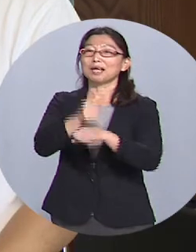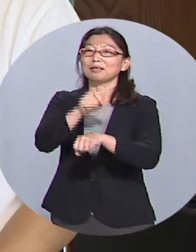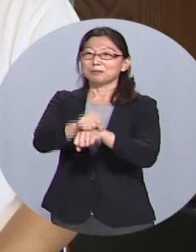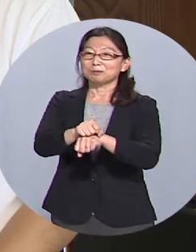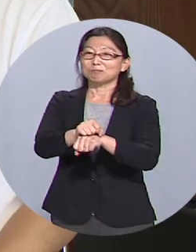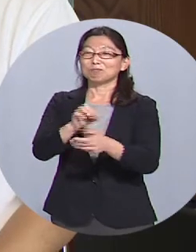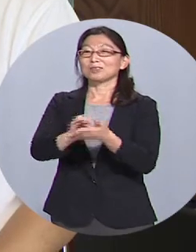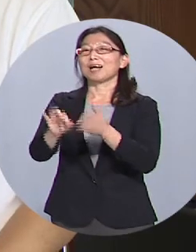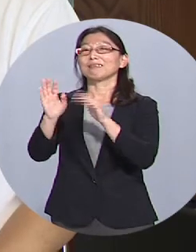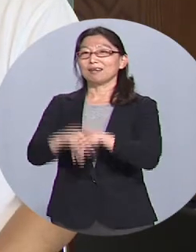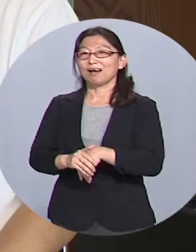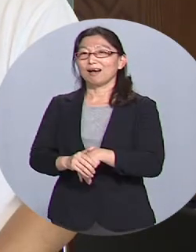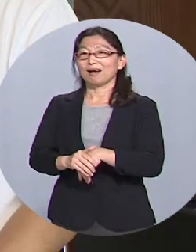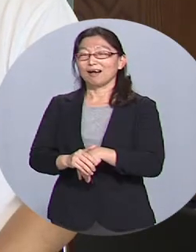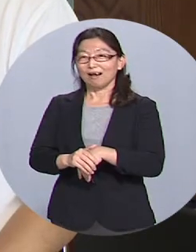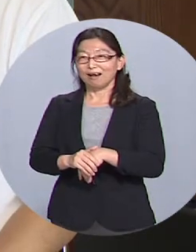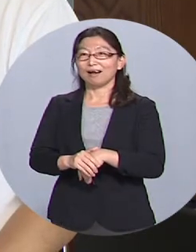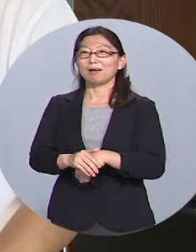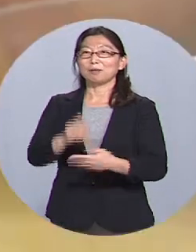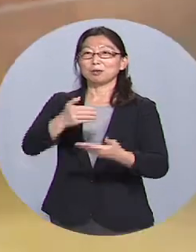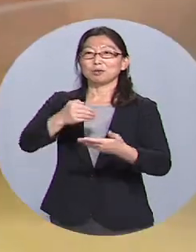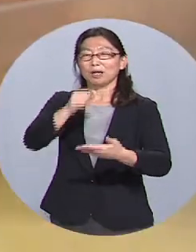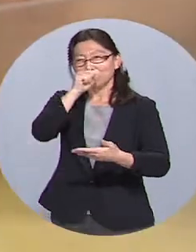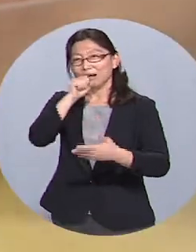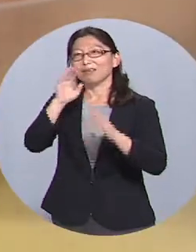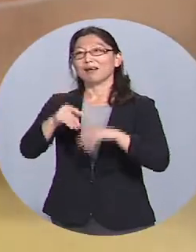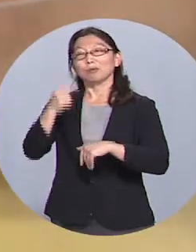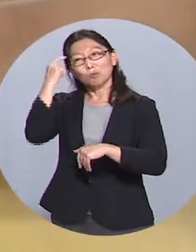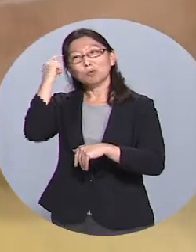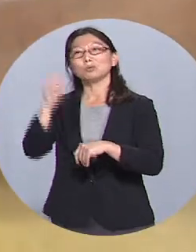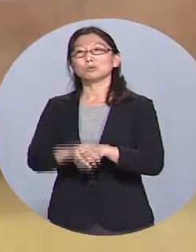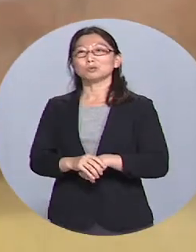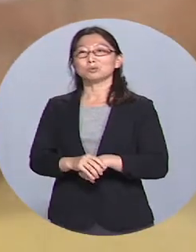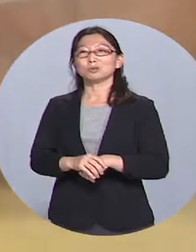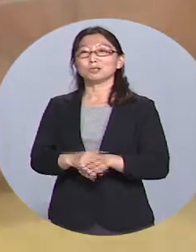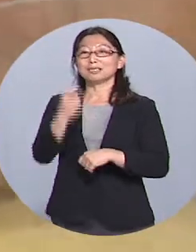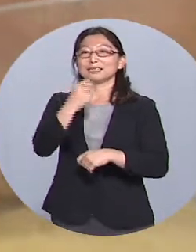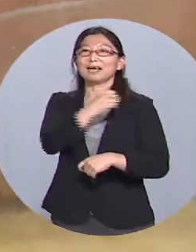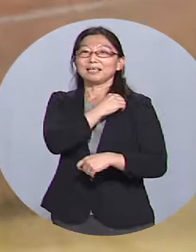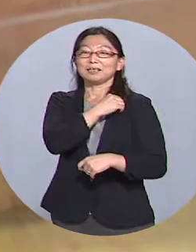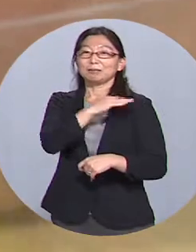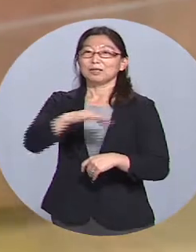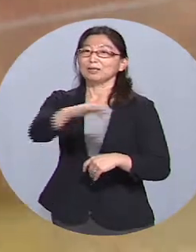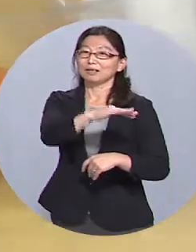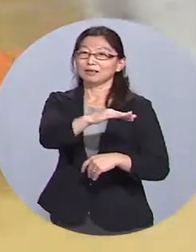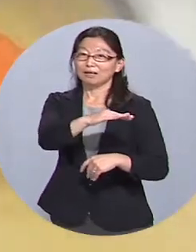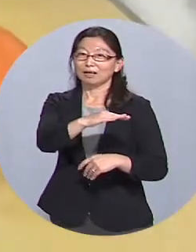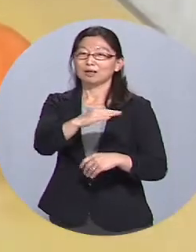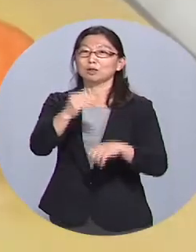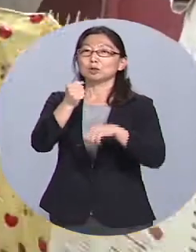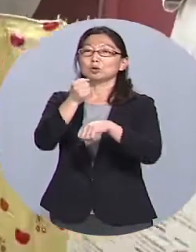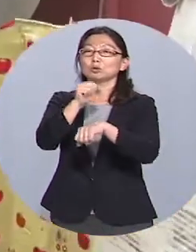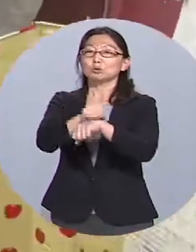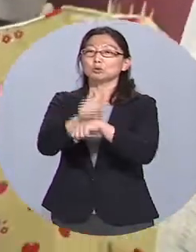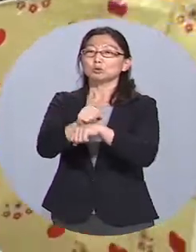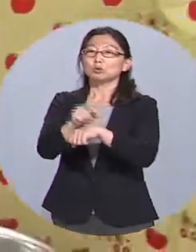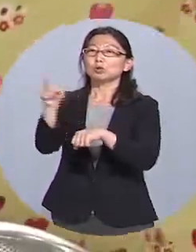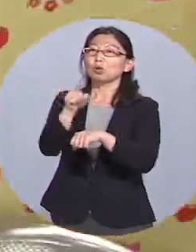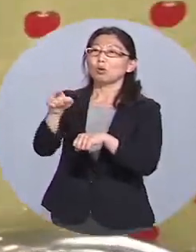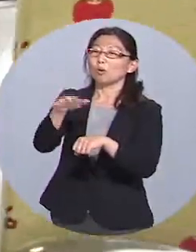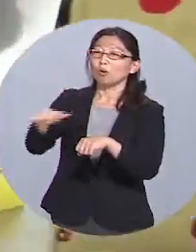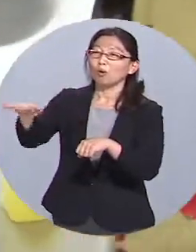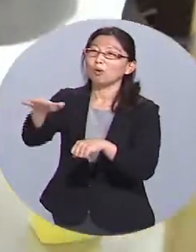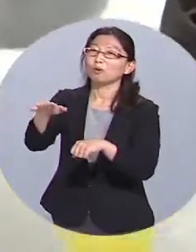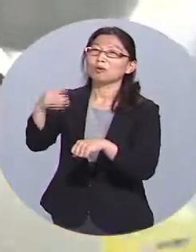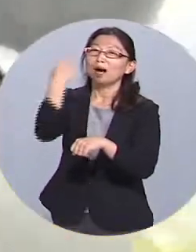立作りができたことなんじゃないかななんていうふうに思ってます。審査員の方たちからは生産者の顔が見えてくる